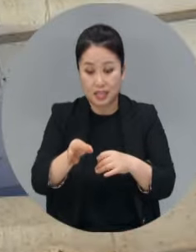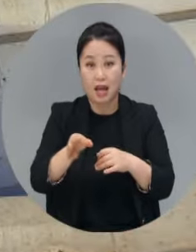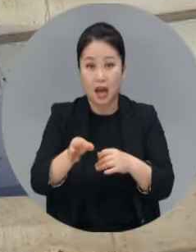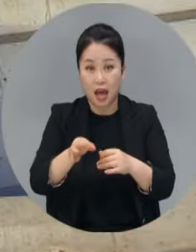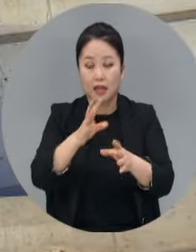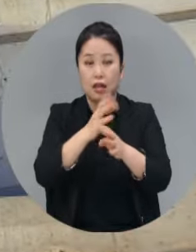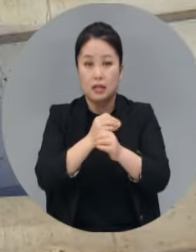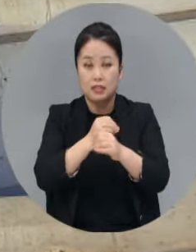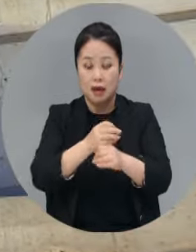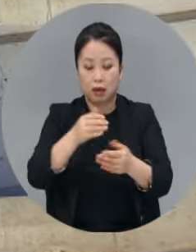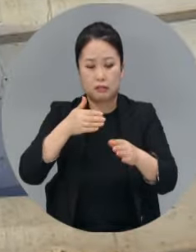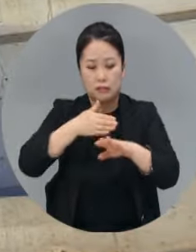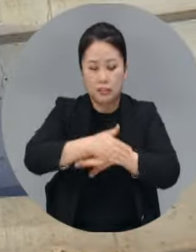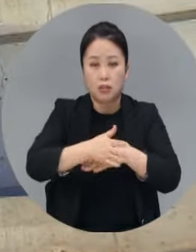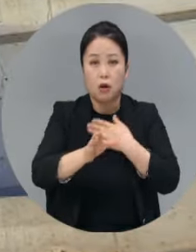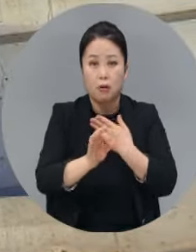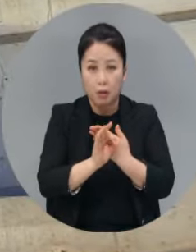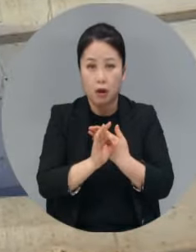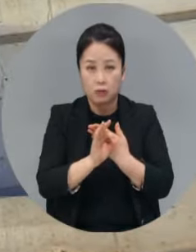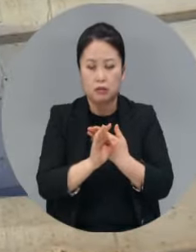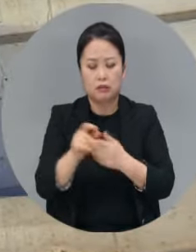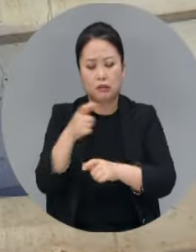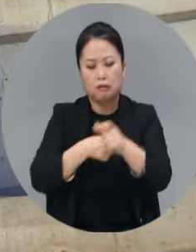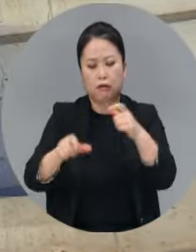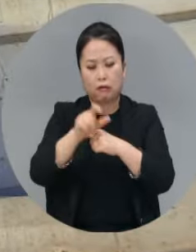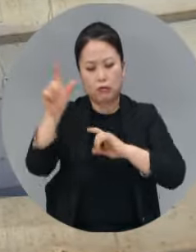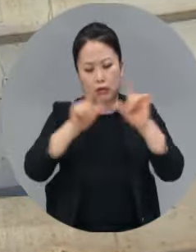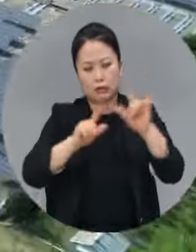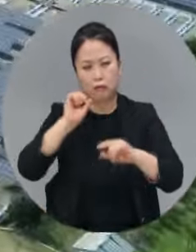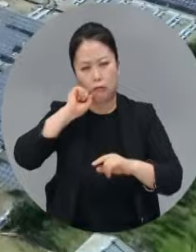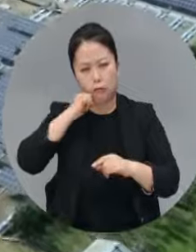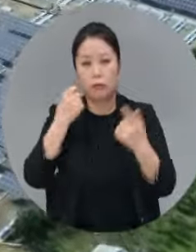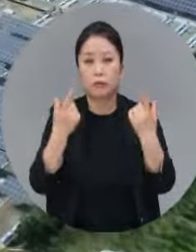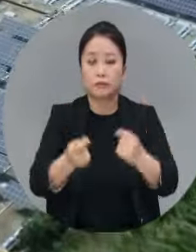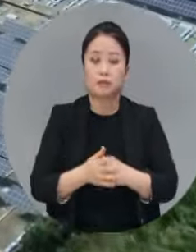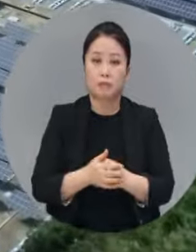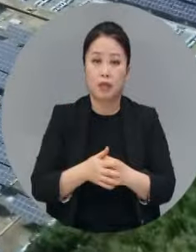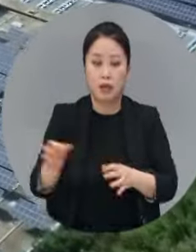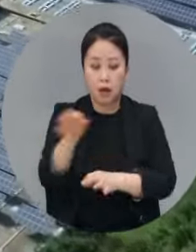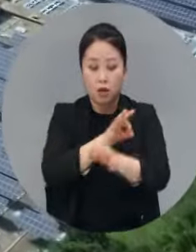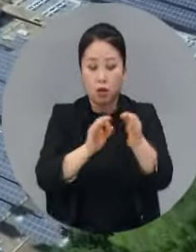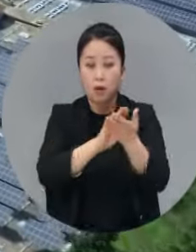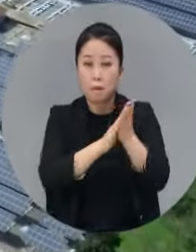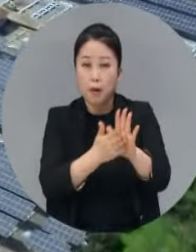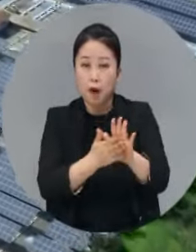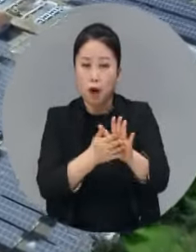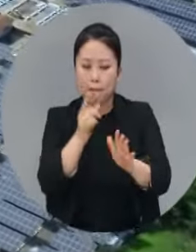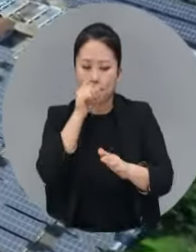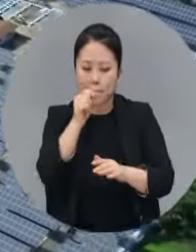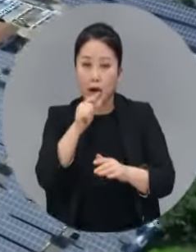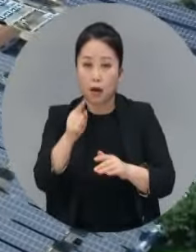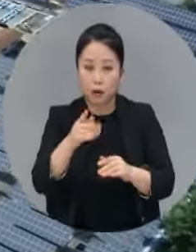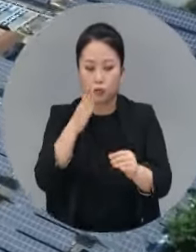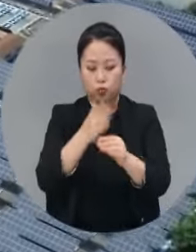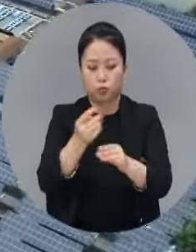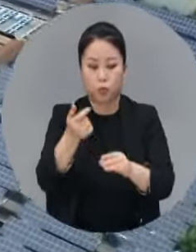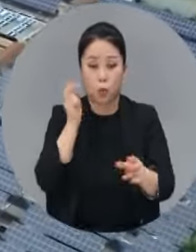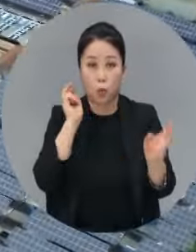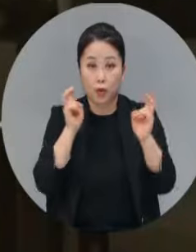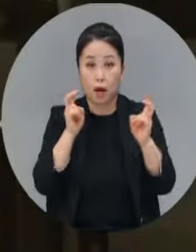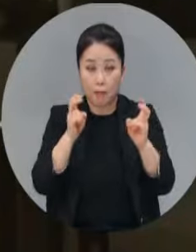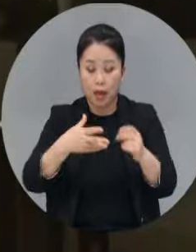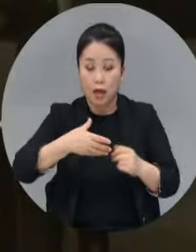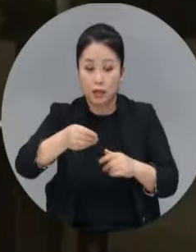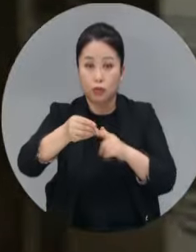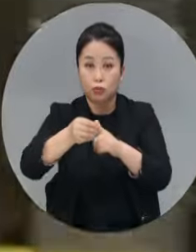지역 중소기업들의 사정은 점점 더 악화될 것으로 보입니다 경기 변화에 민감한 중소기업 대출은 가계 대출보다